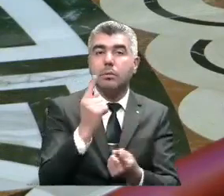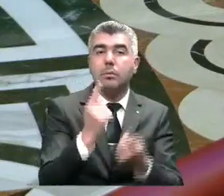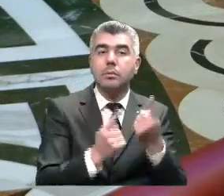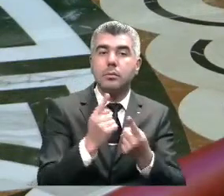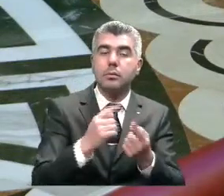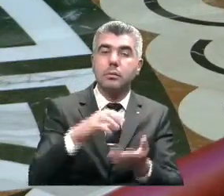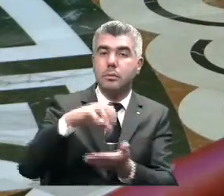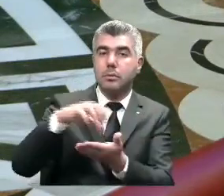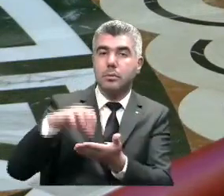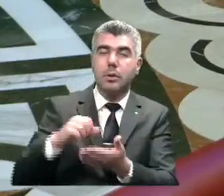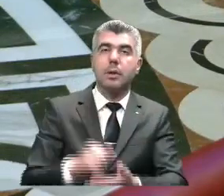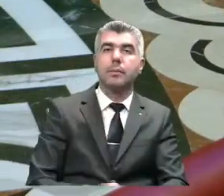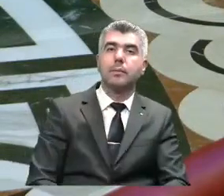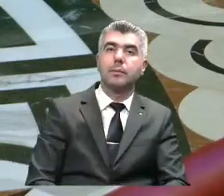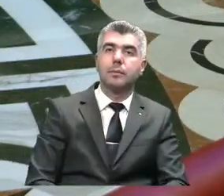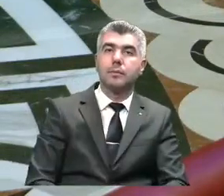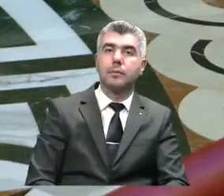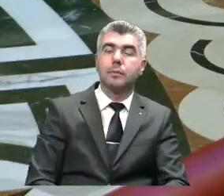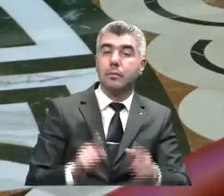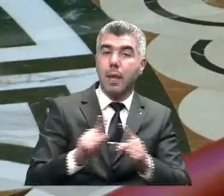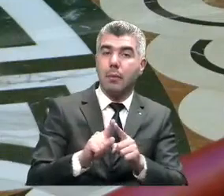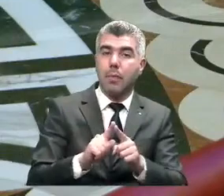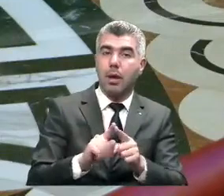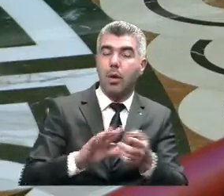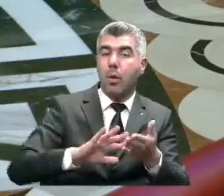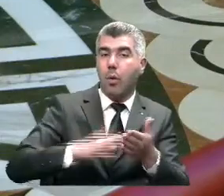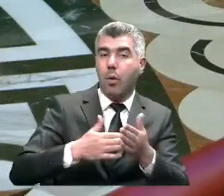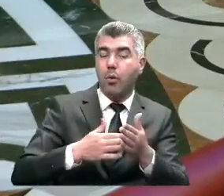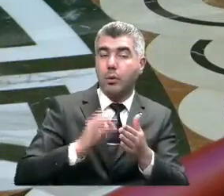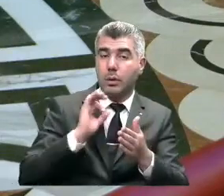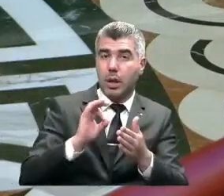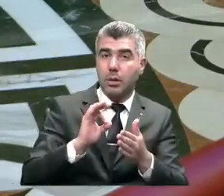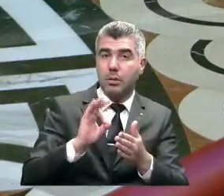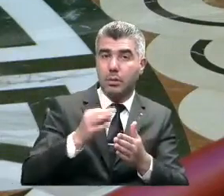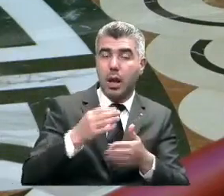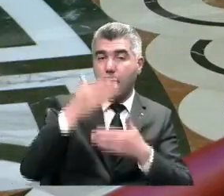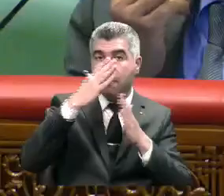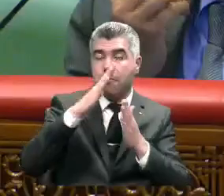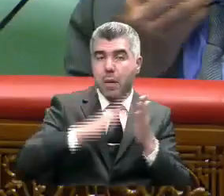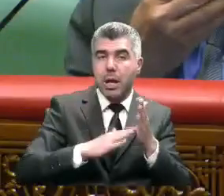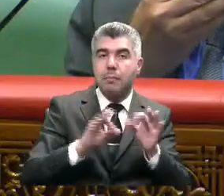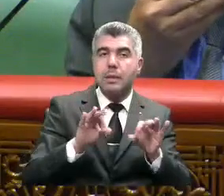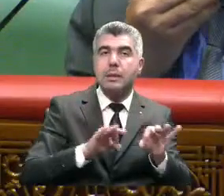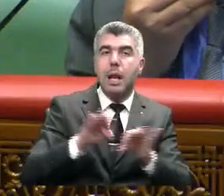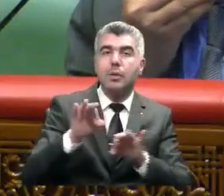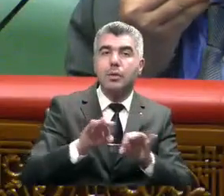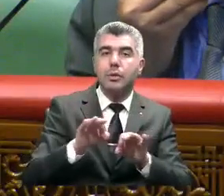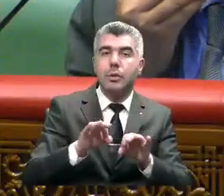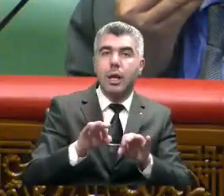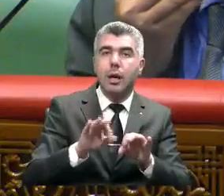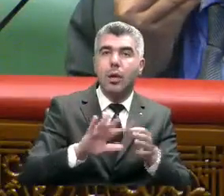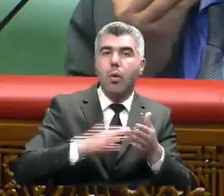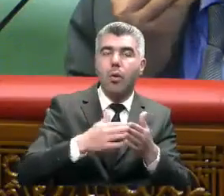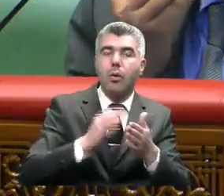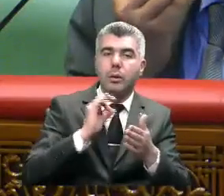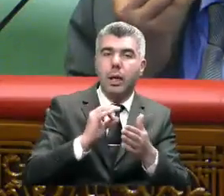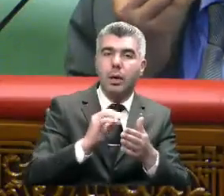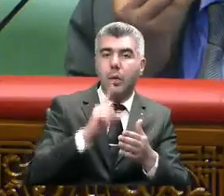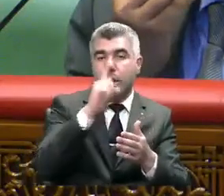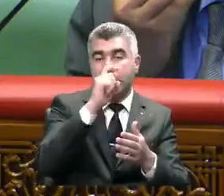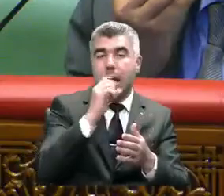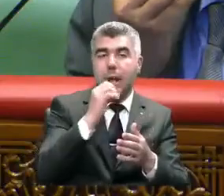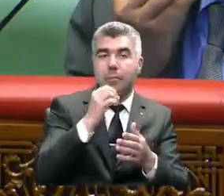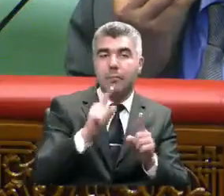البلاد. ومن اجل مكافحه الكوارث الطبيعيه يتوفر المغرب على استراتيجيه وطنيه لاداره مخاطر الكوارث